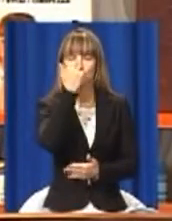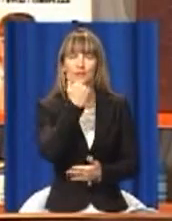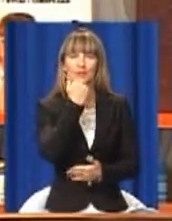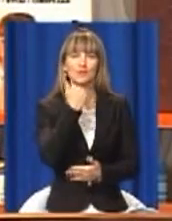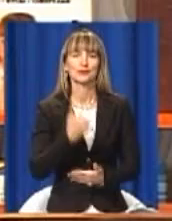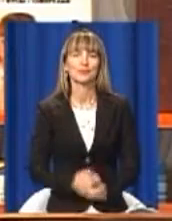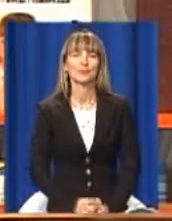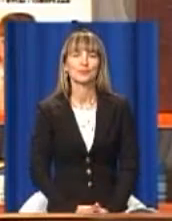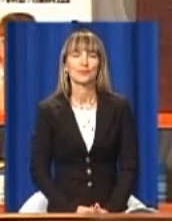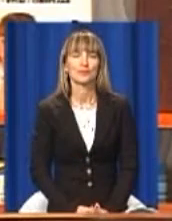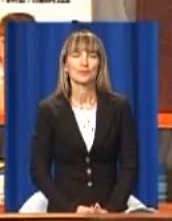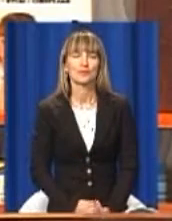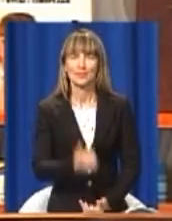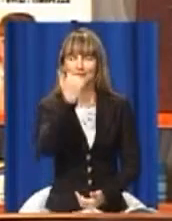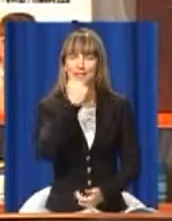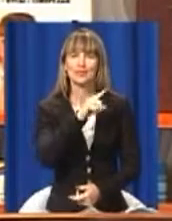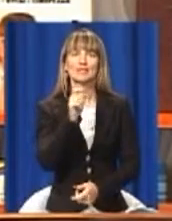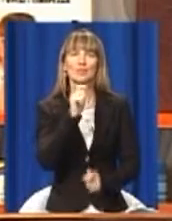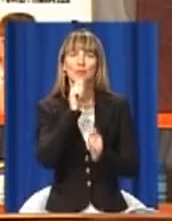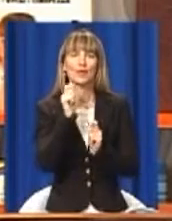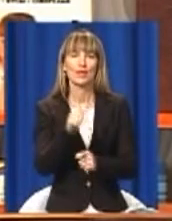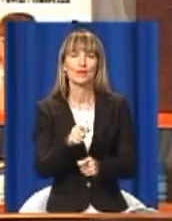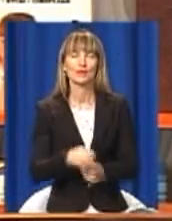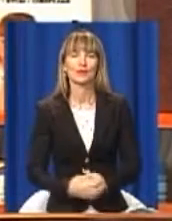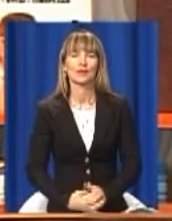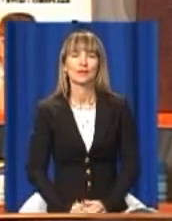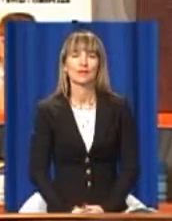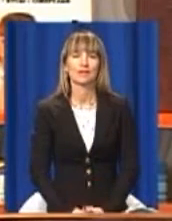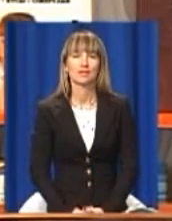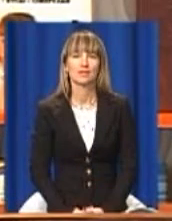речі? Дякую за подарунок, який ти подарував мені